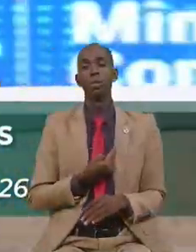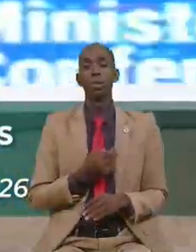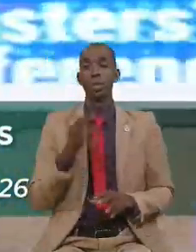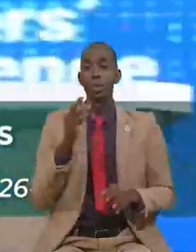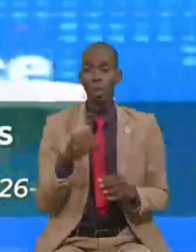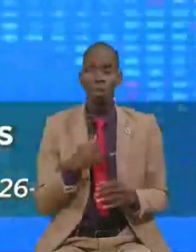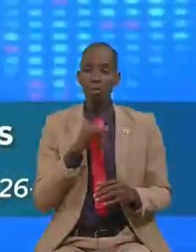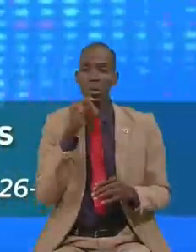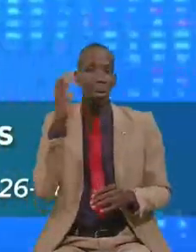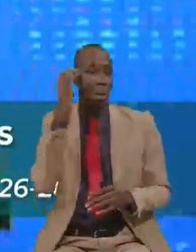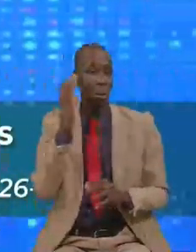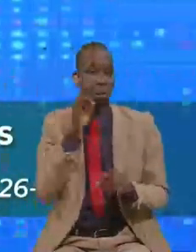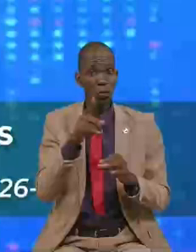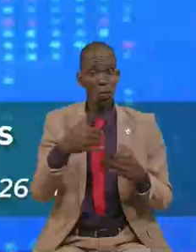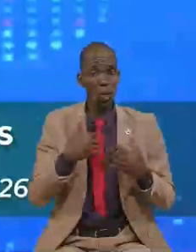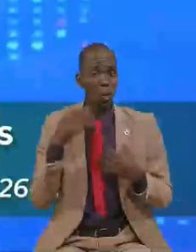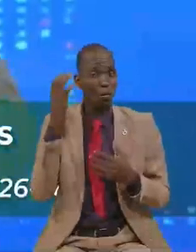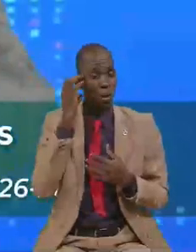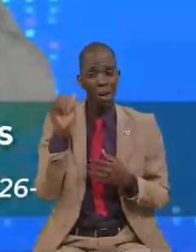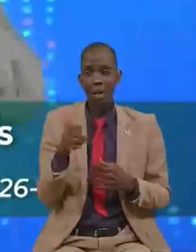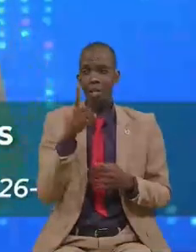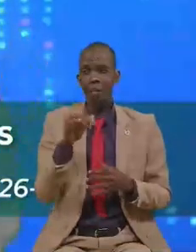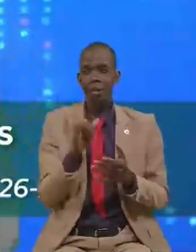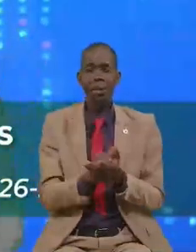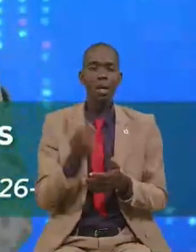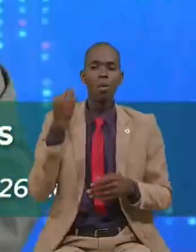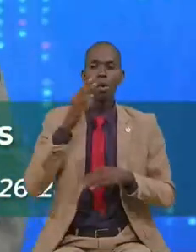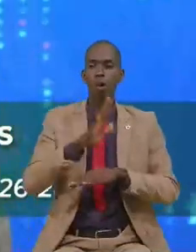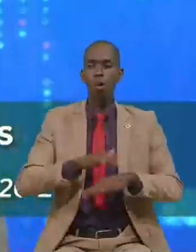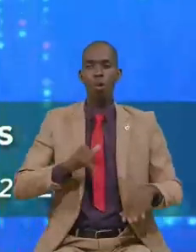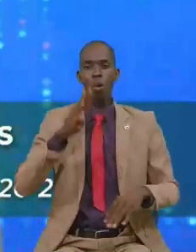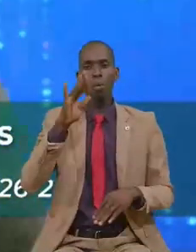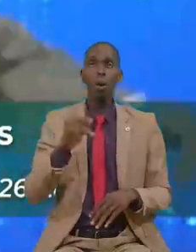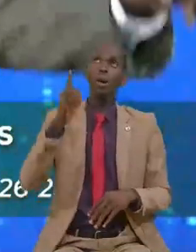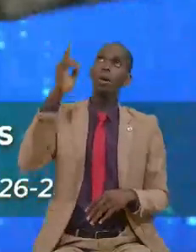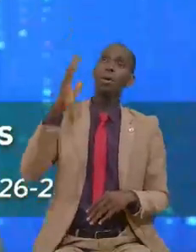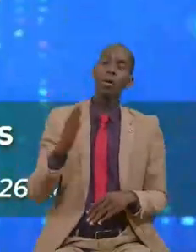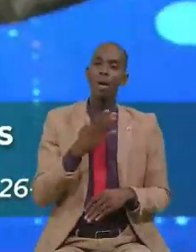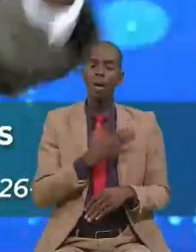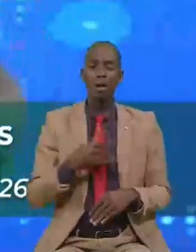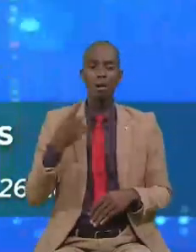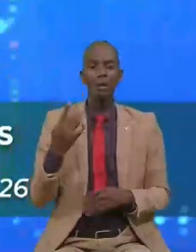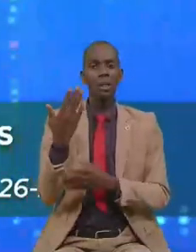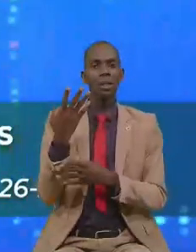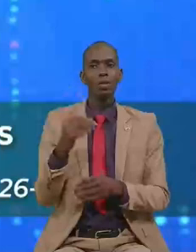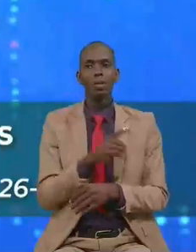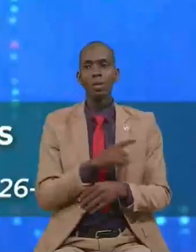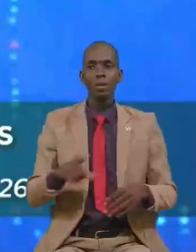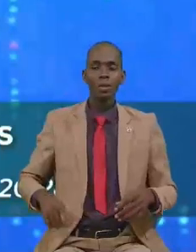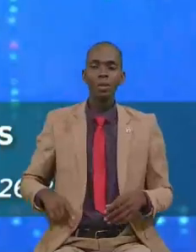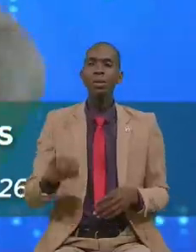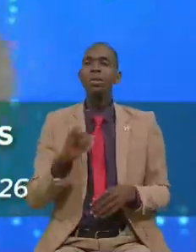entendu quelqu'un qui est appelé par Dieu et la main du Seigneur est sur lui dans